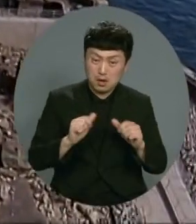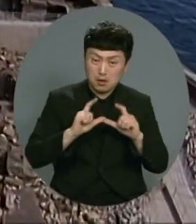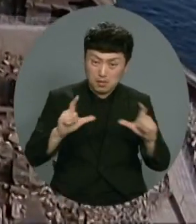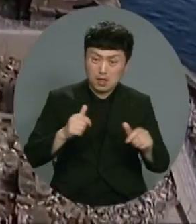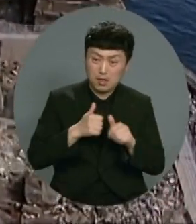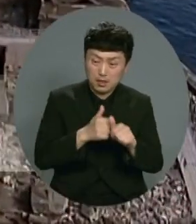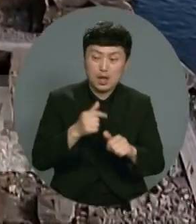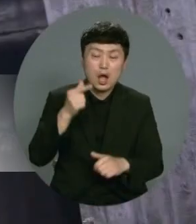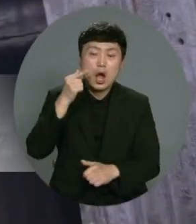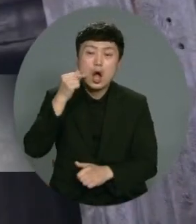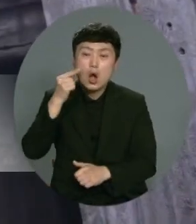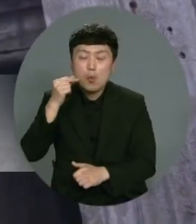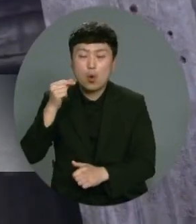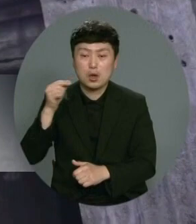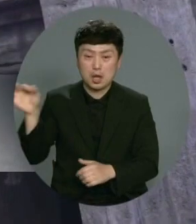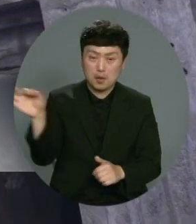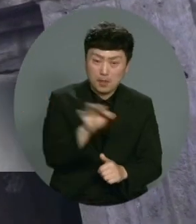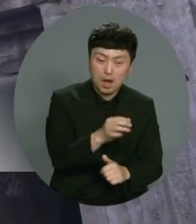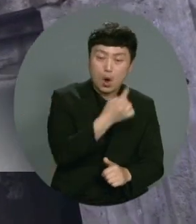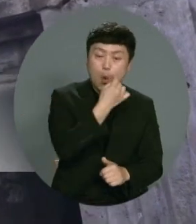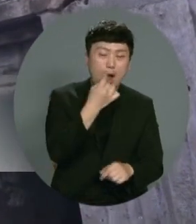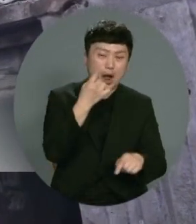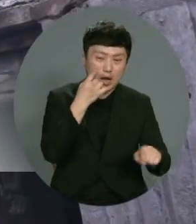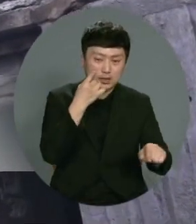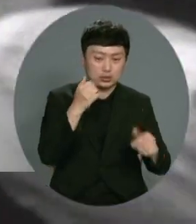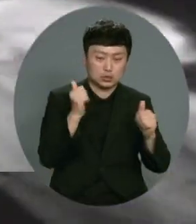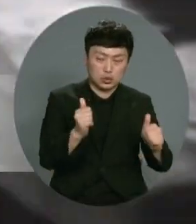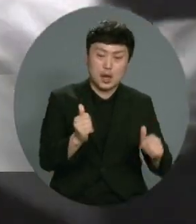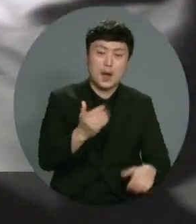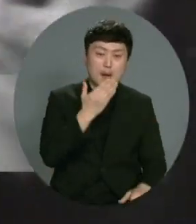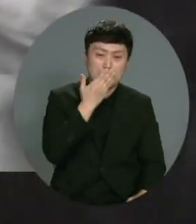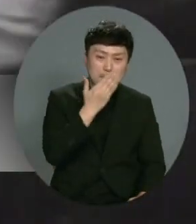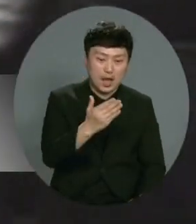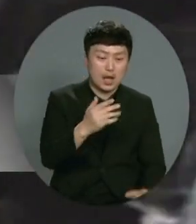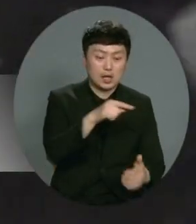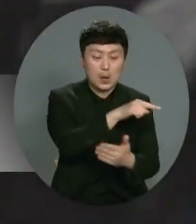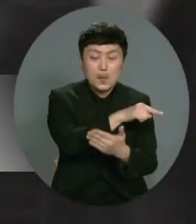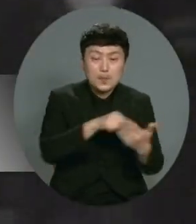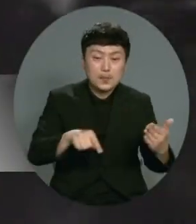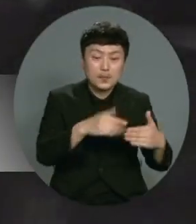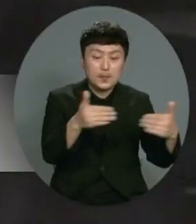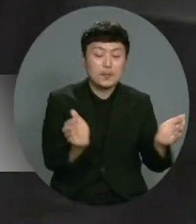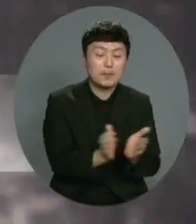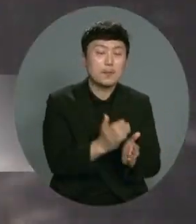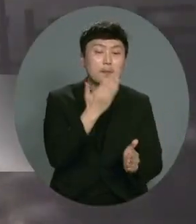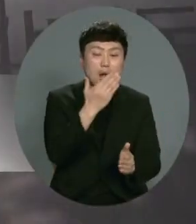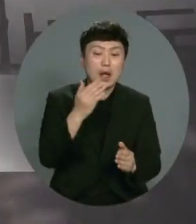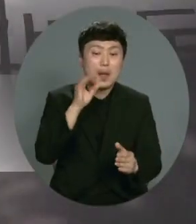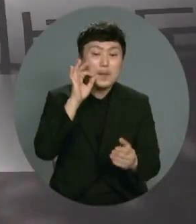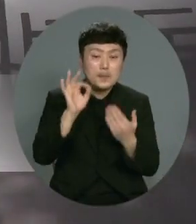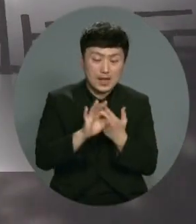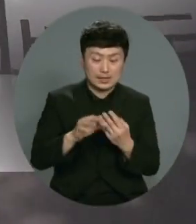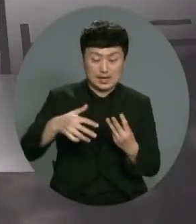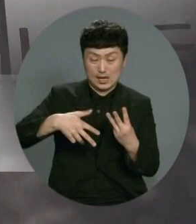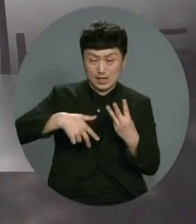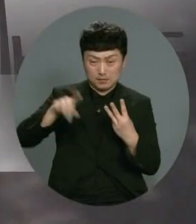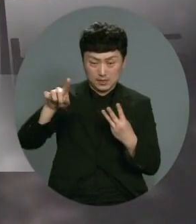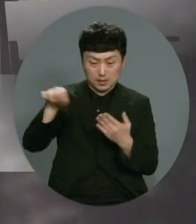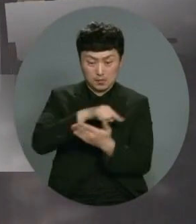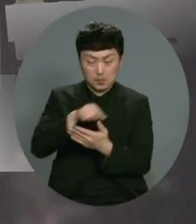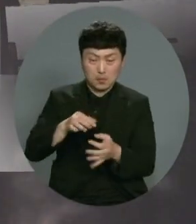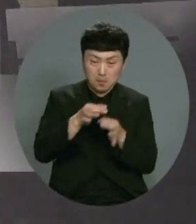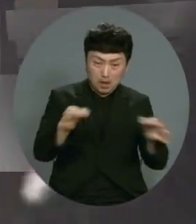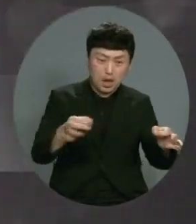배상에 나선다면 실제 피해가 확인돼 소송 가능성이 있는 피해자까지 배상이 가능하지만 제3자 변제 방식으로는